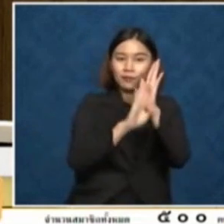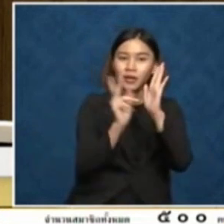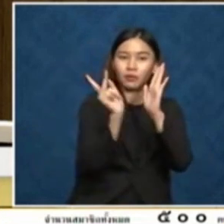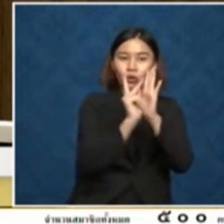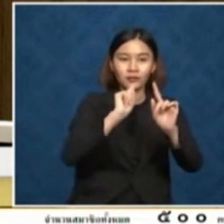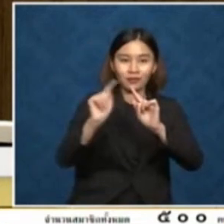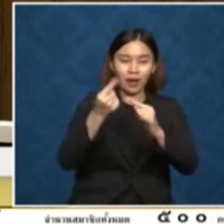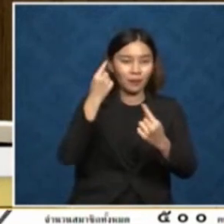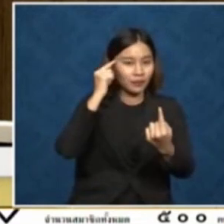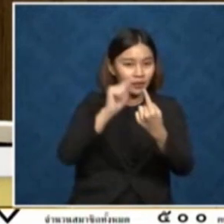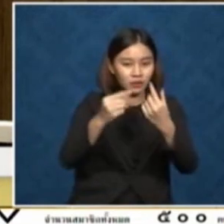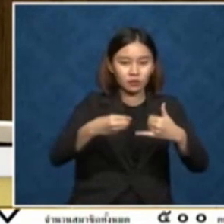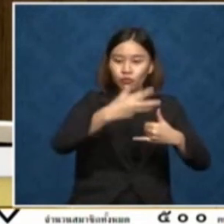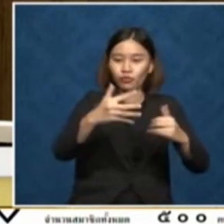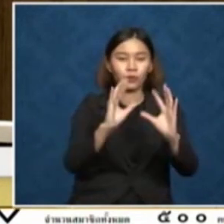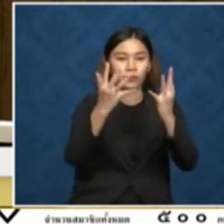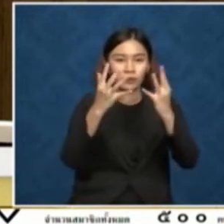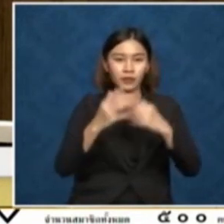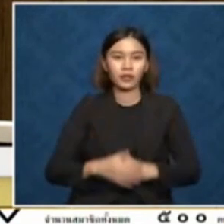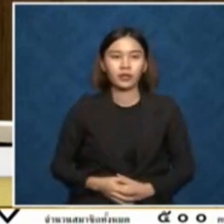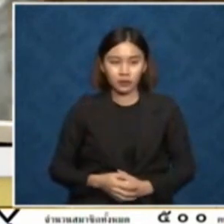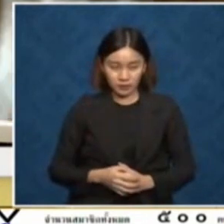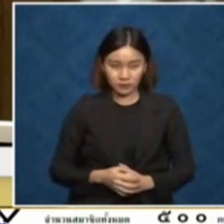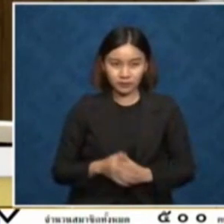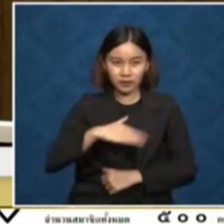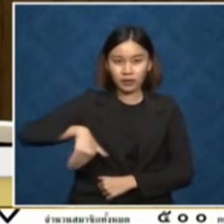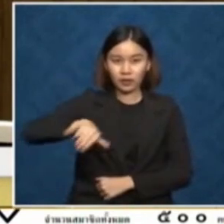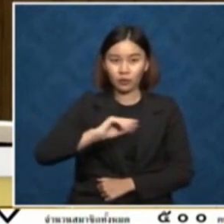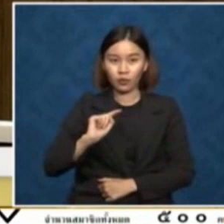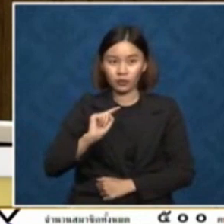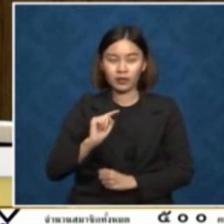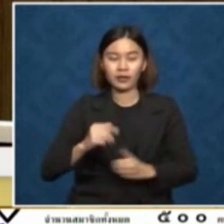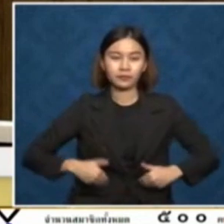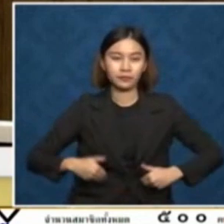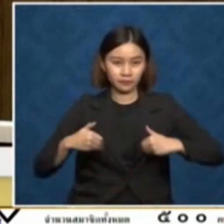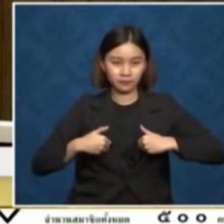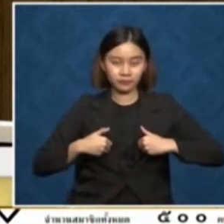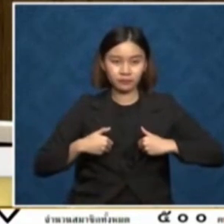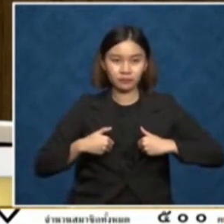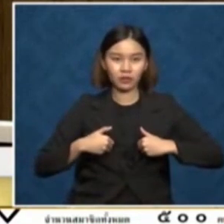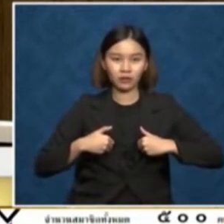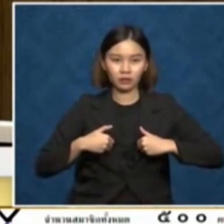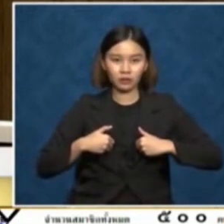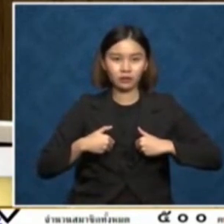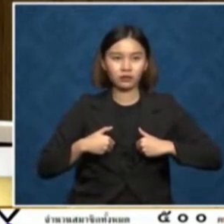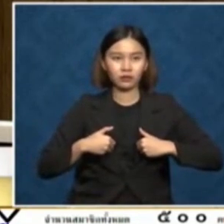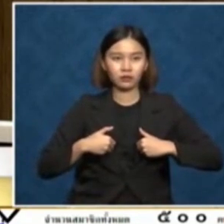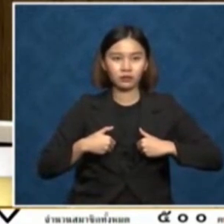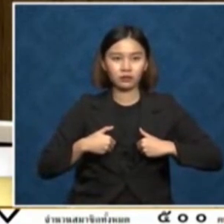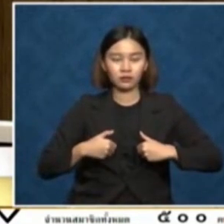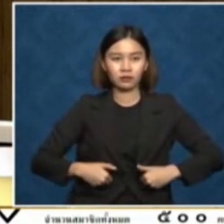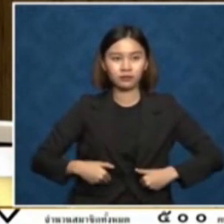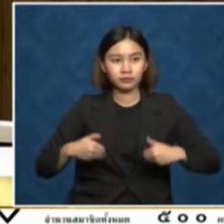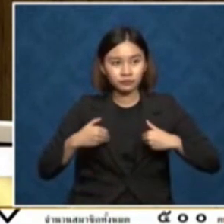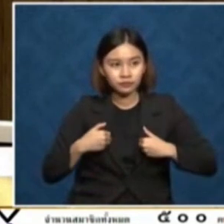ฎระเบียบต่างๆที่ไม่ได้คำนึงถึงพวกเขาจึงทำให้พวกเราดำรงชีวิตดำเนิน